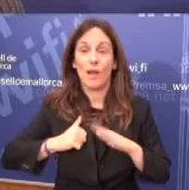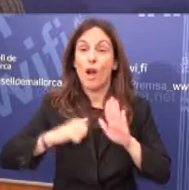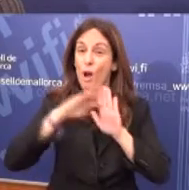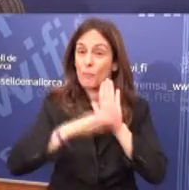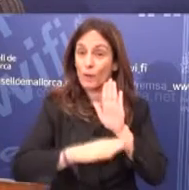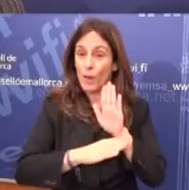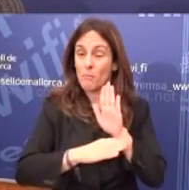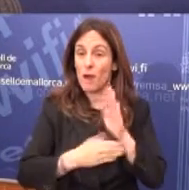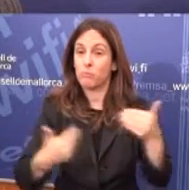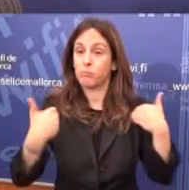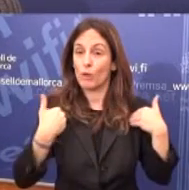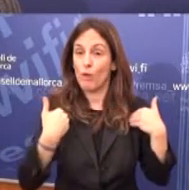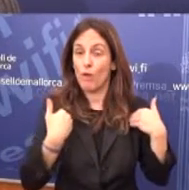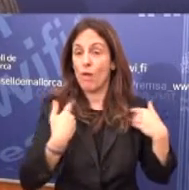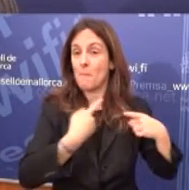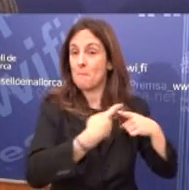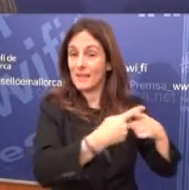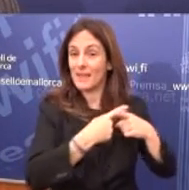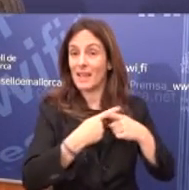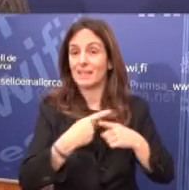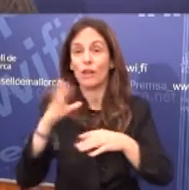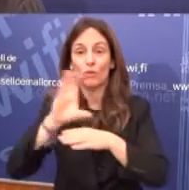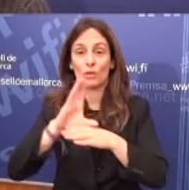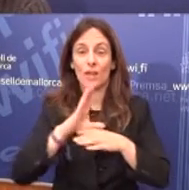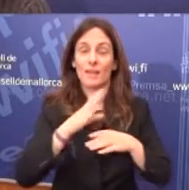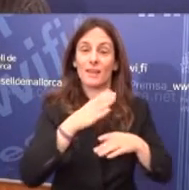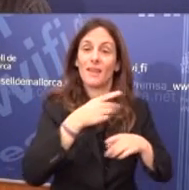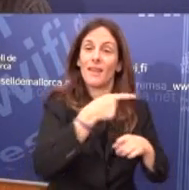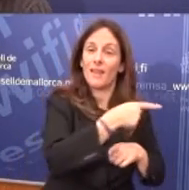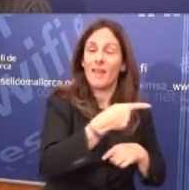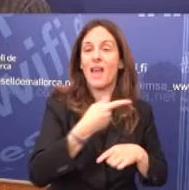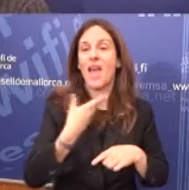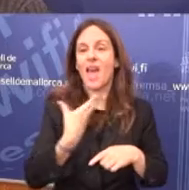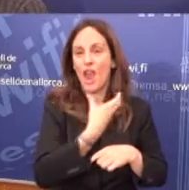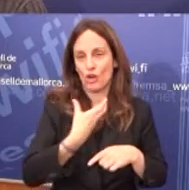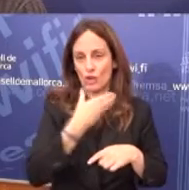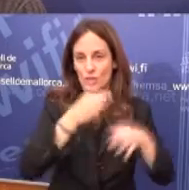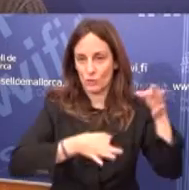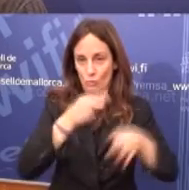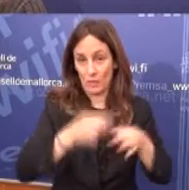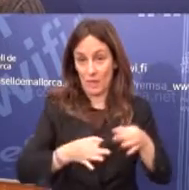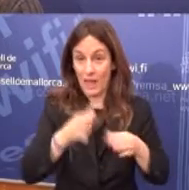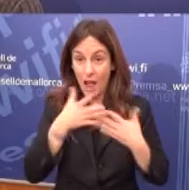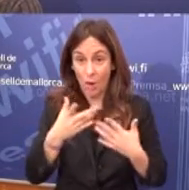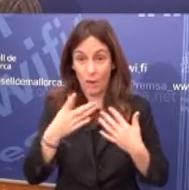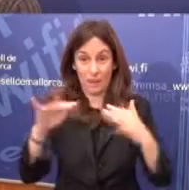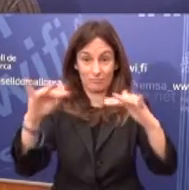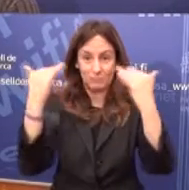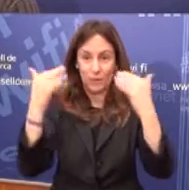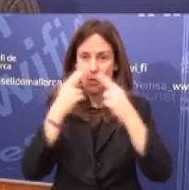vull remarcar aquí la nostra gratitud, agraïment cap a Eroski per la